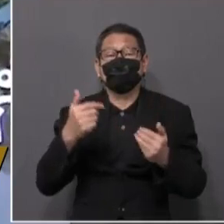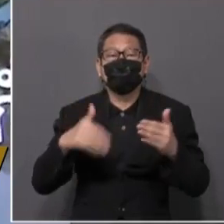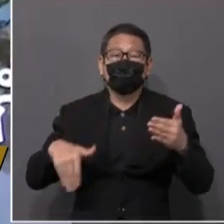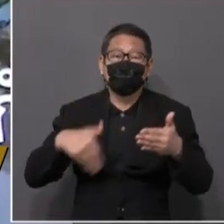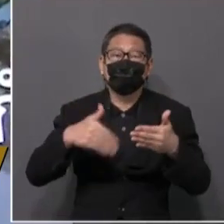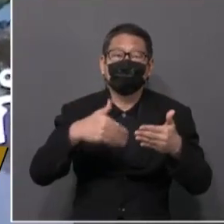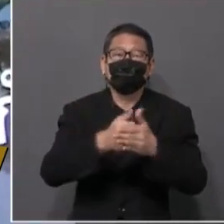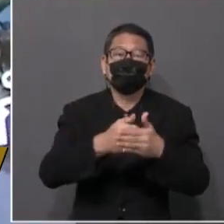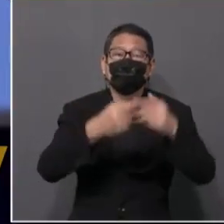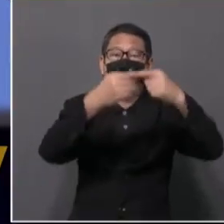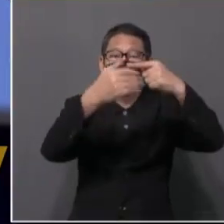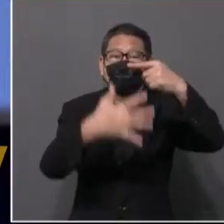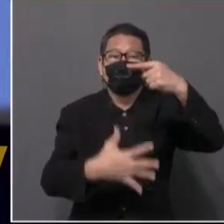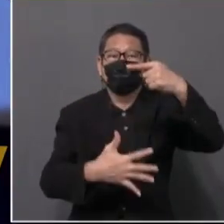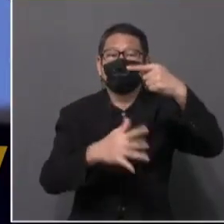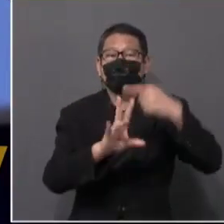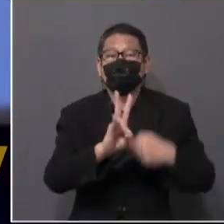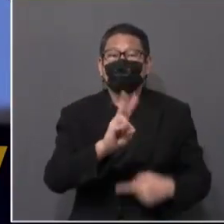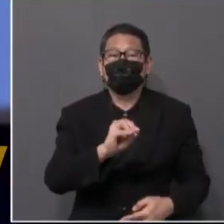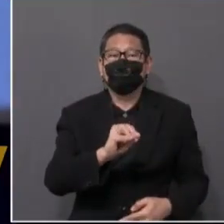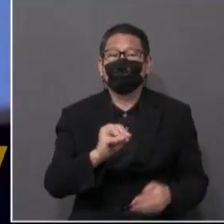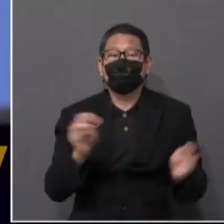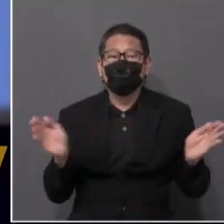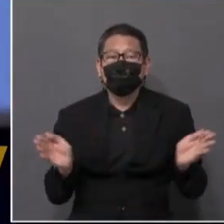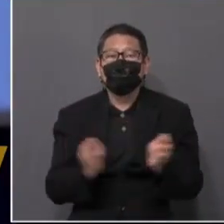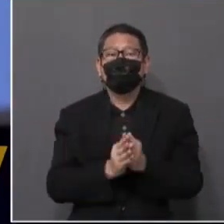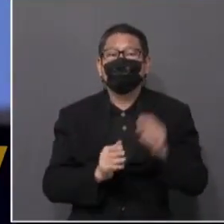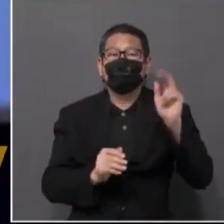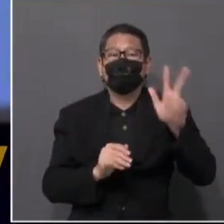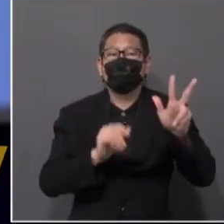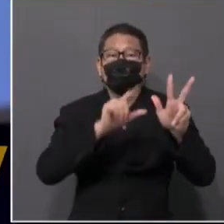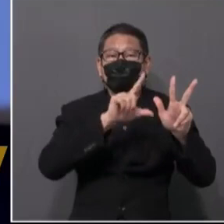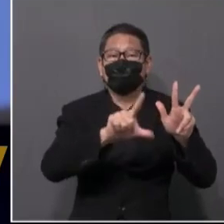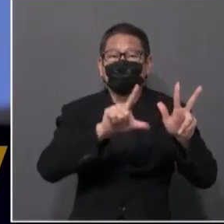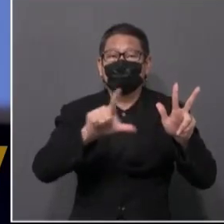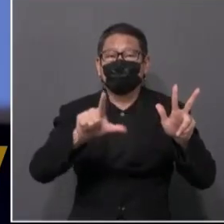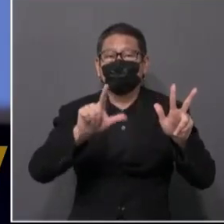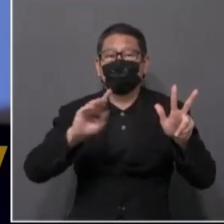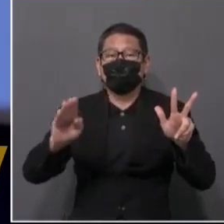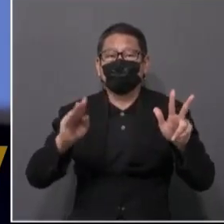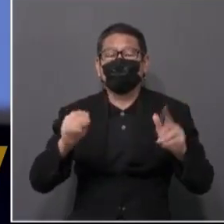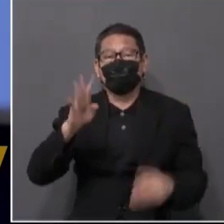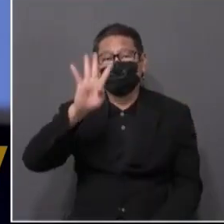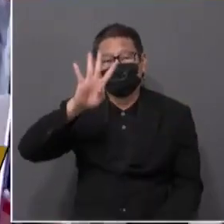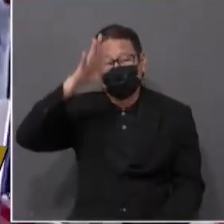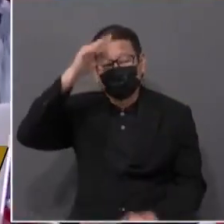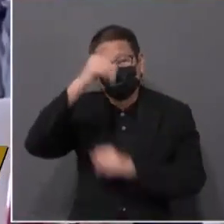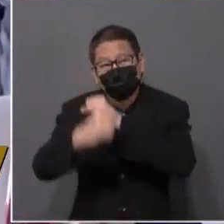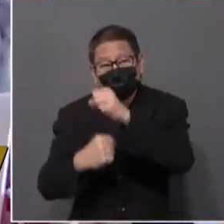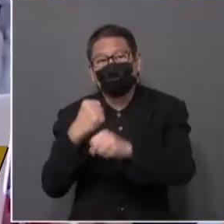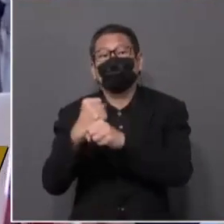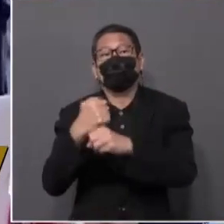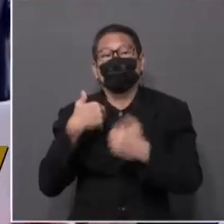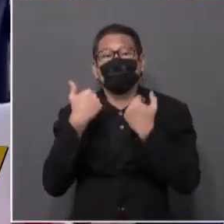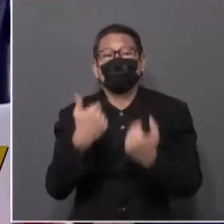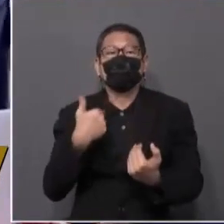ย70 นโยบาย 15 ล้านบทเป็นเงิน 3 ล้านล้านบาท ภายใน 4 ปีว่า นโยบายเห่านี้ครัเป็